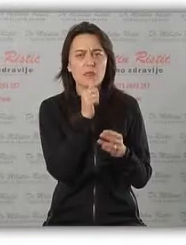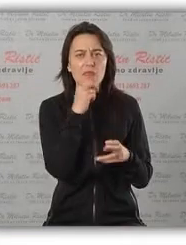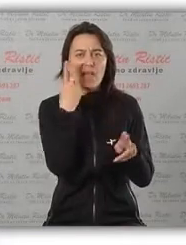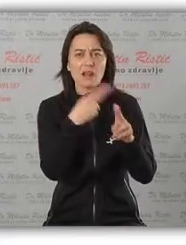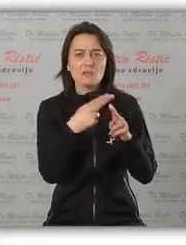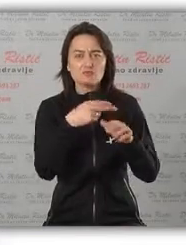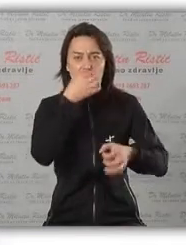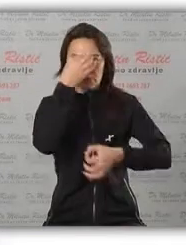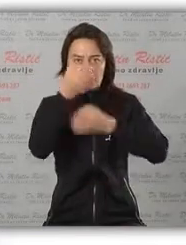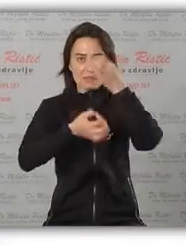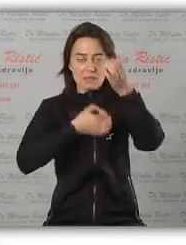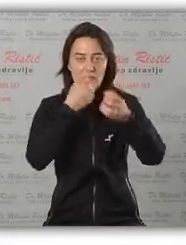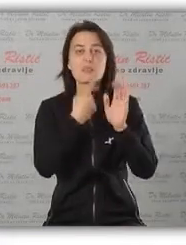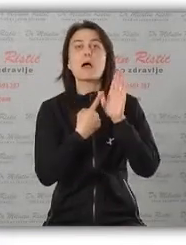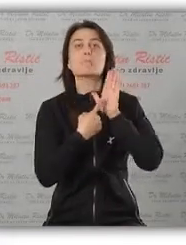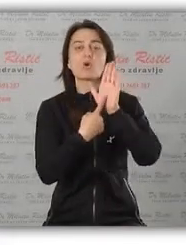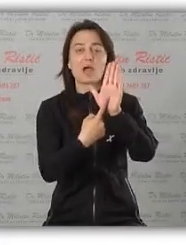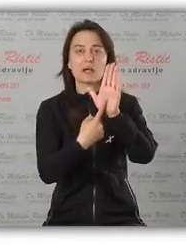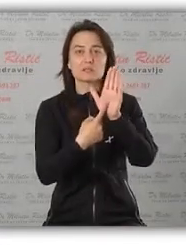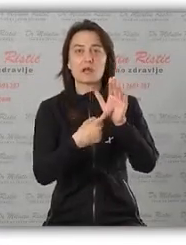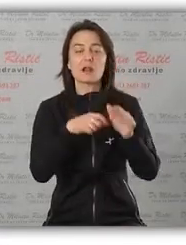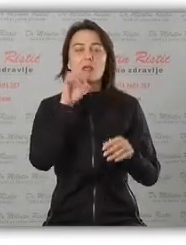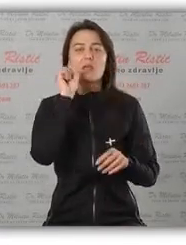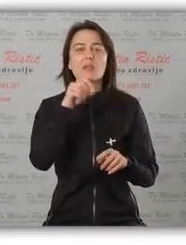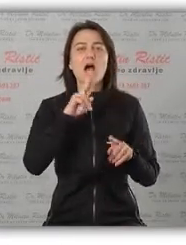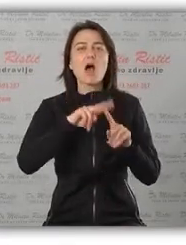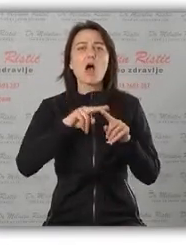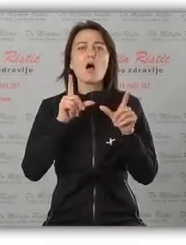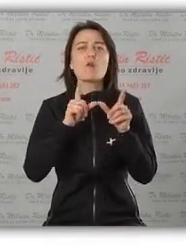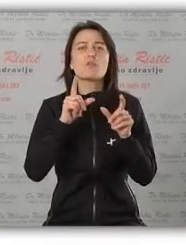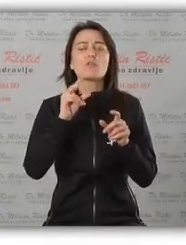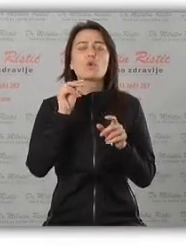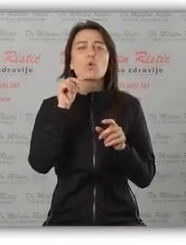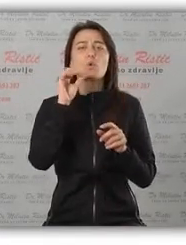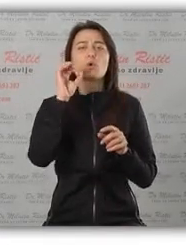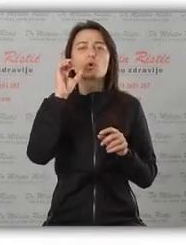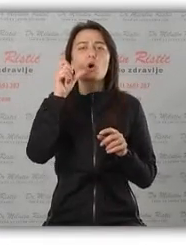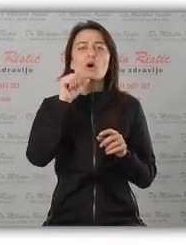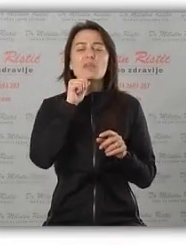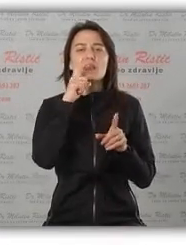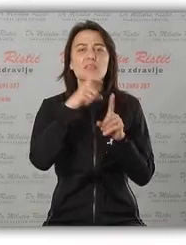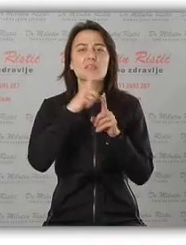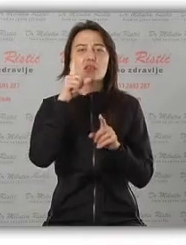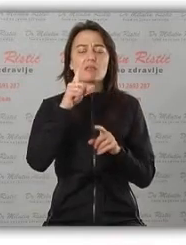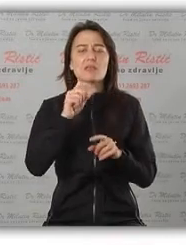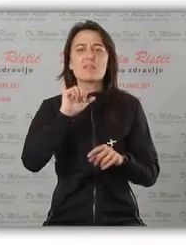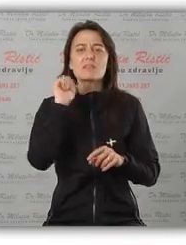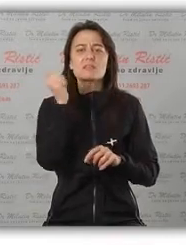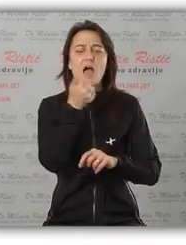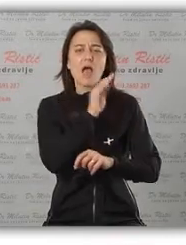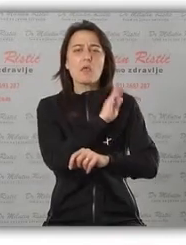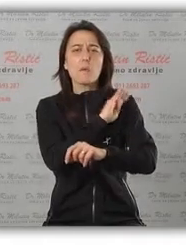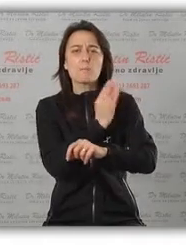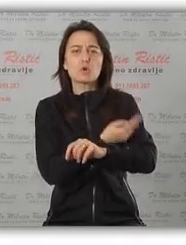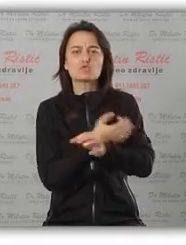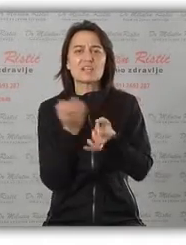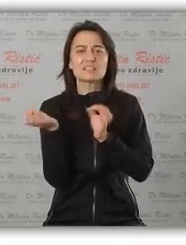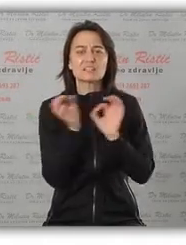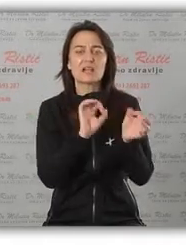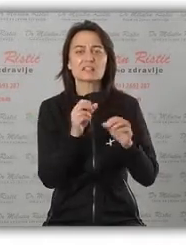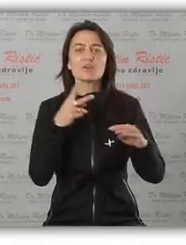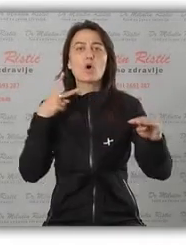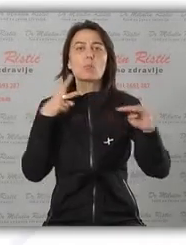Brojna epidemiološka i klinička ispitivanja su pokazala da su fluoridi jedno od najmoćnijih, ako ne i najmoćnije